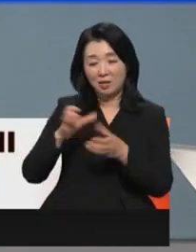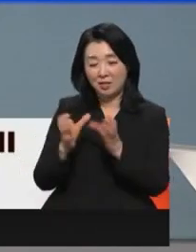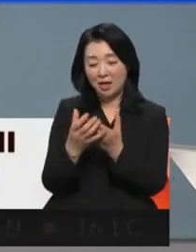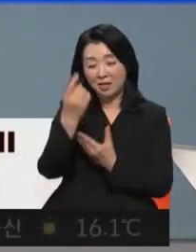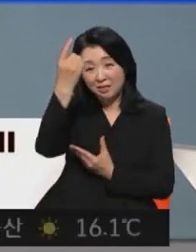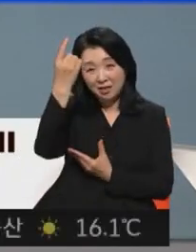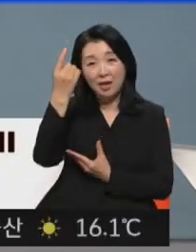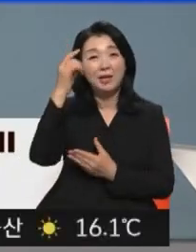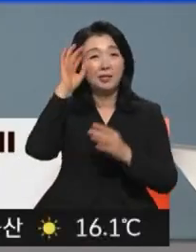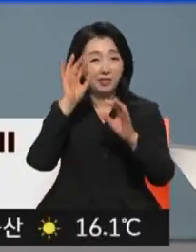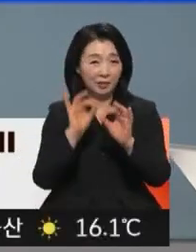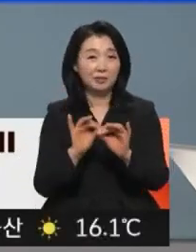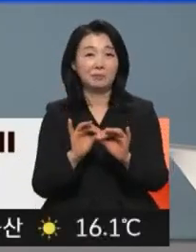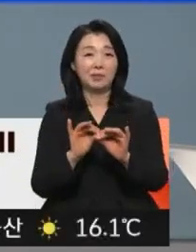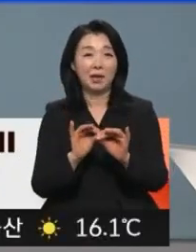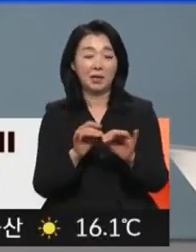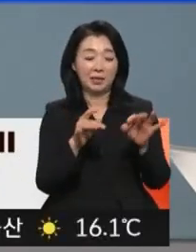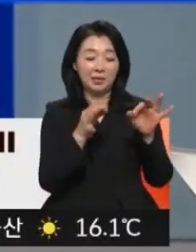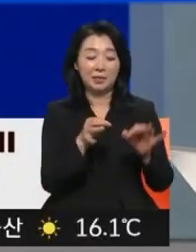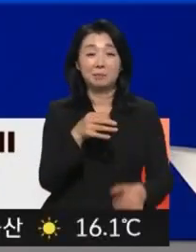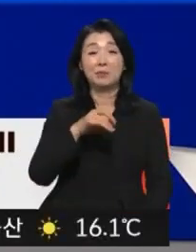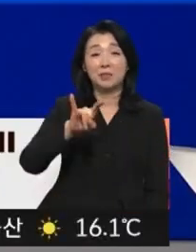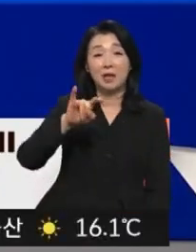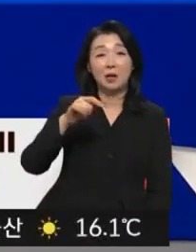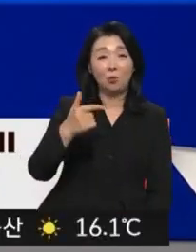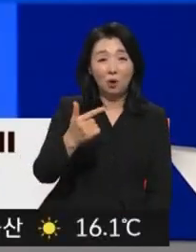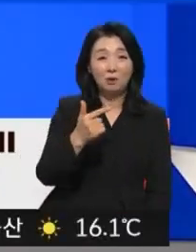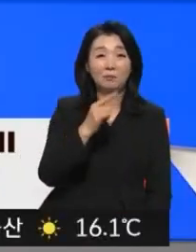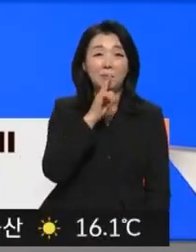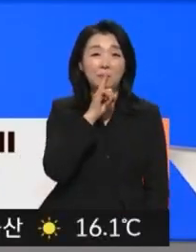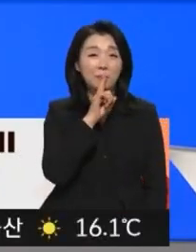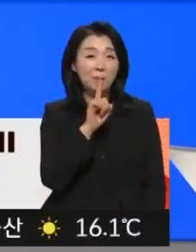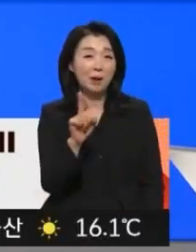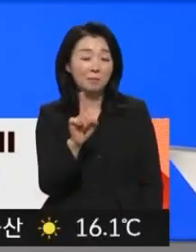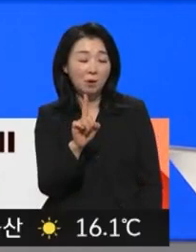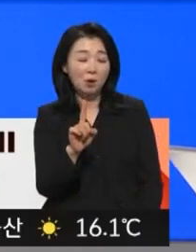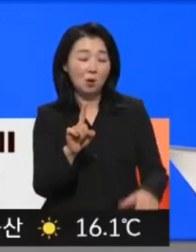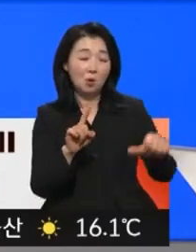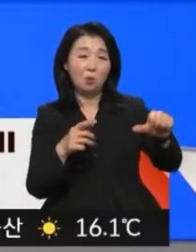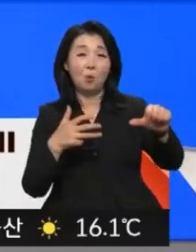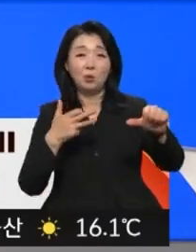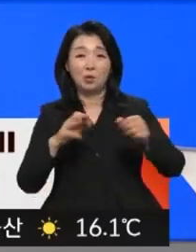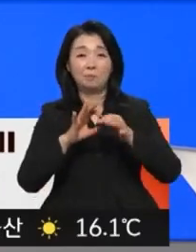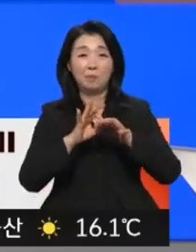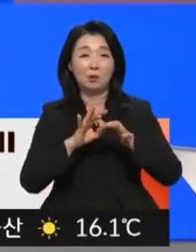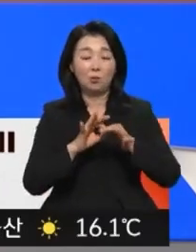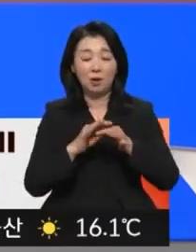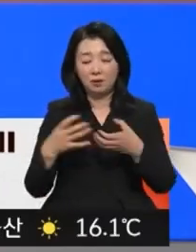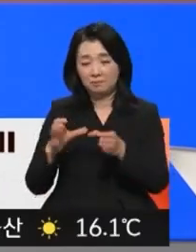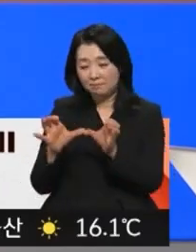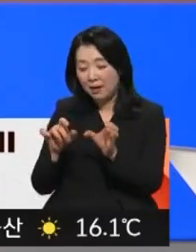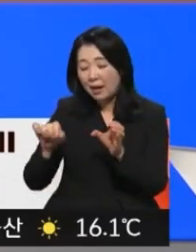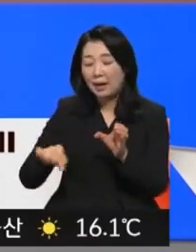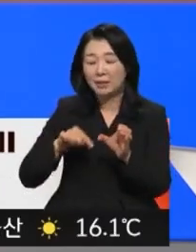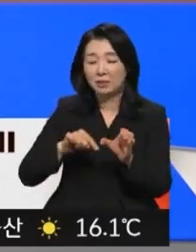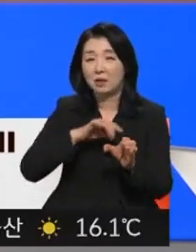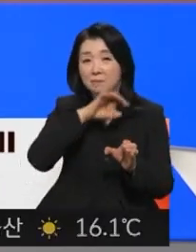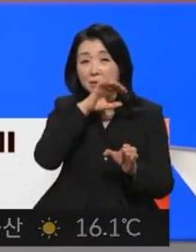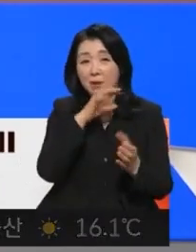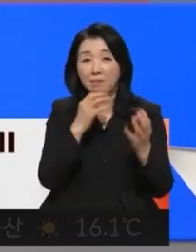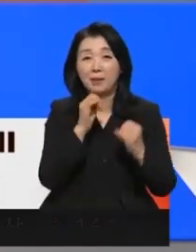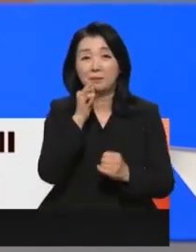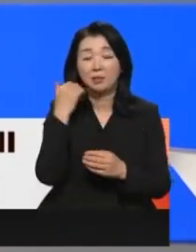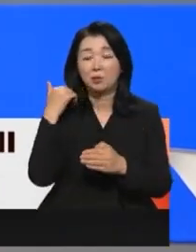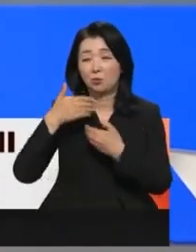모았는데요. 그런 가운데 김재원 최고위원의 5.18 관련 발언은 같은 신임 지도부 내에서도 비판이 나오고 있습니다. 대통령실도